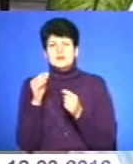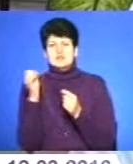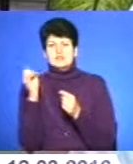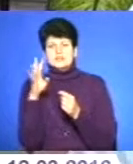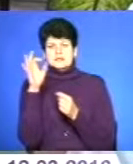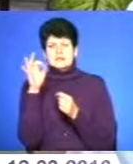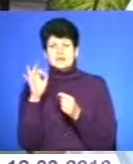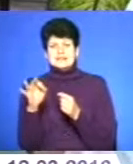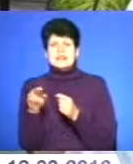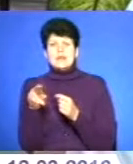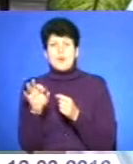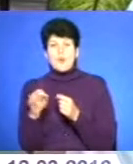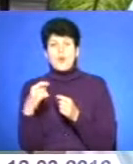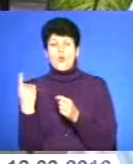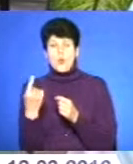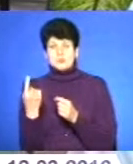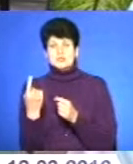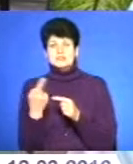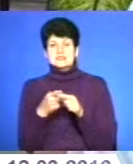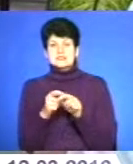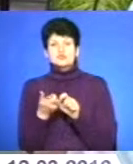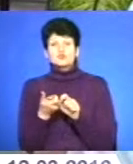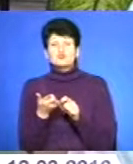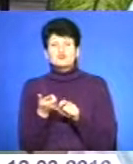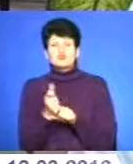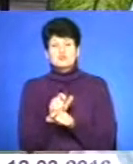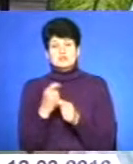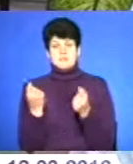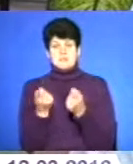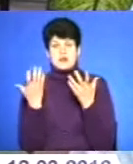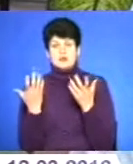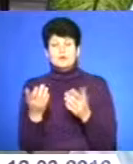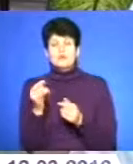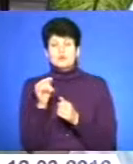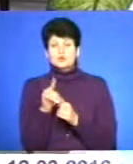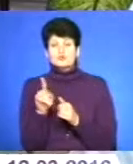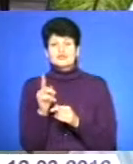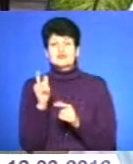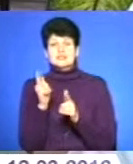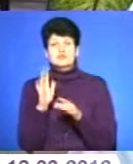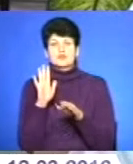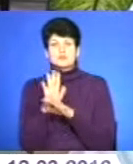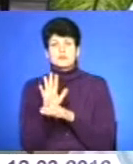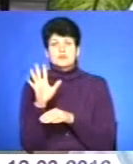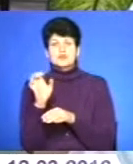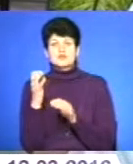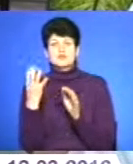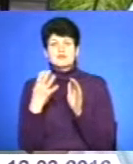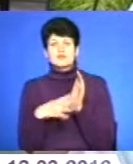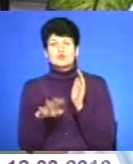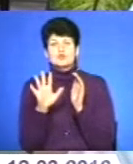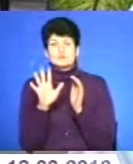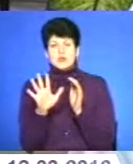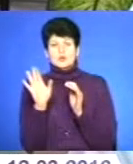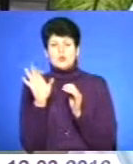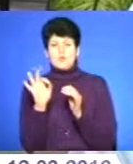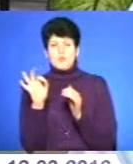по області – це дуже мало. Це при тому, що згідно наказу 595 по